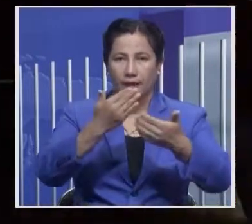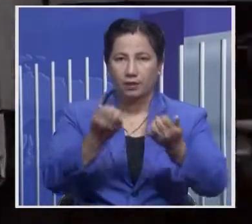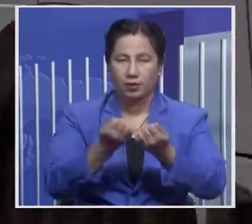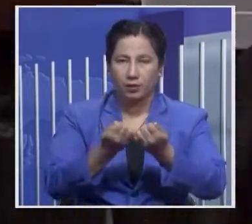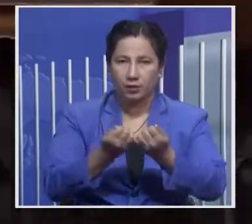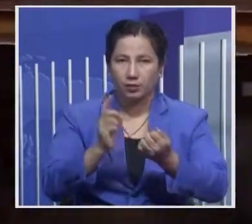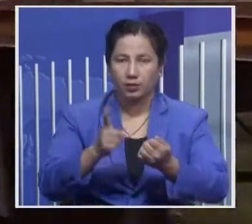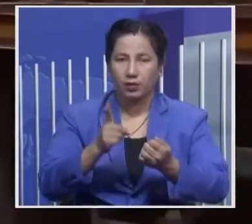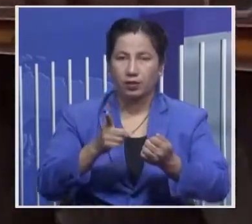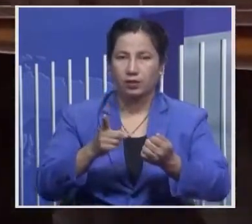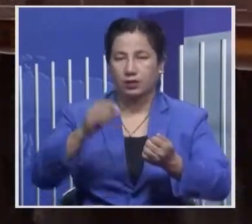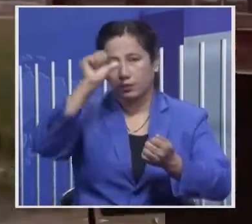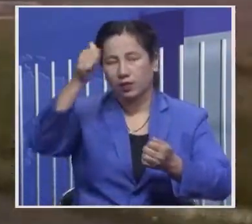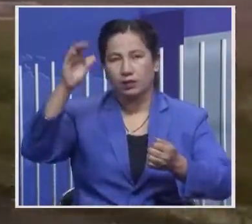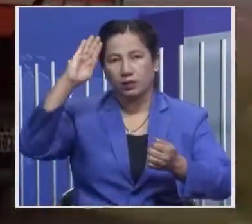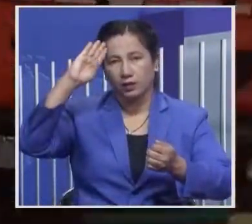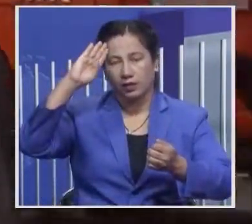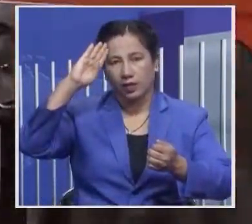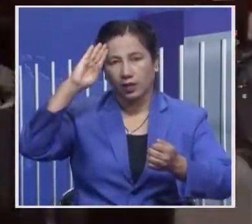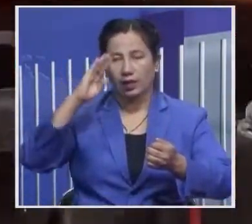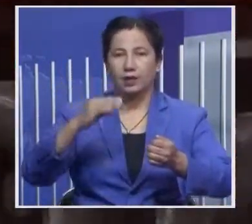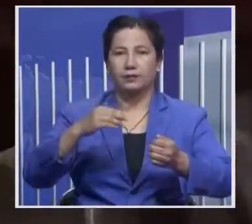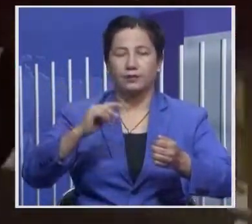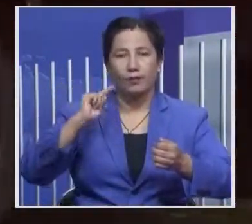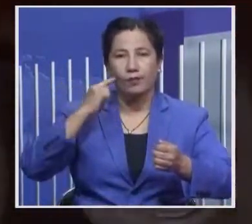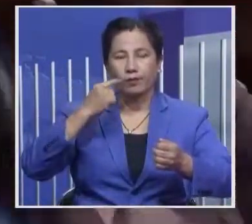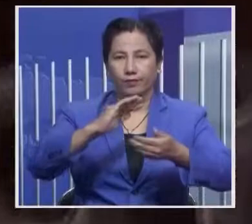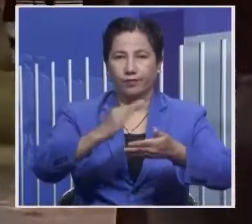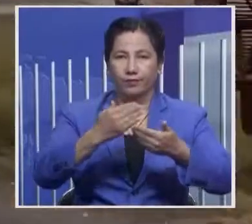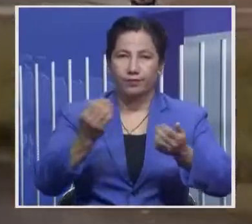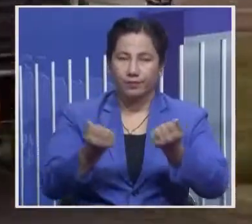थियो। यस्तै भारतीय सरकारले गहुँ र चिनी निर्यातमा